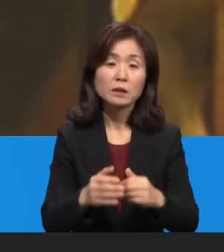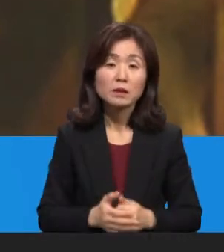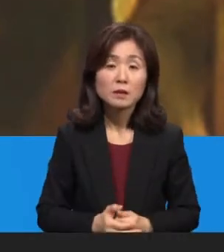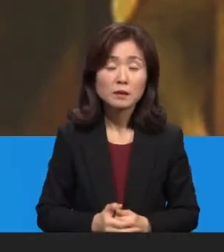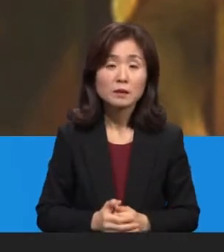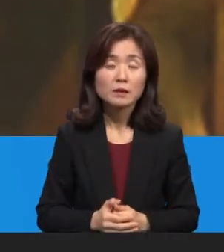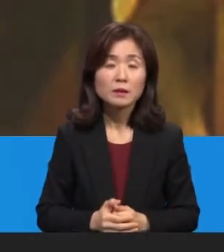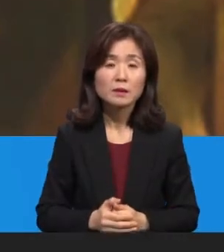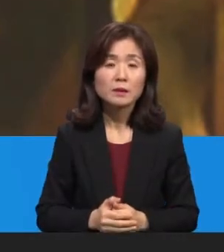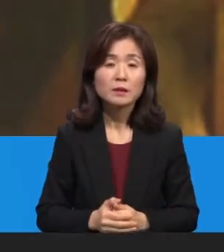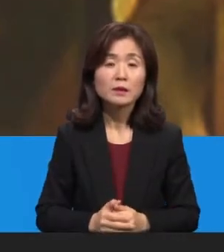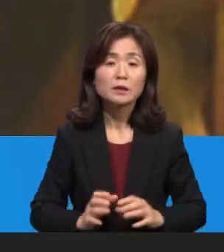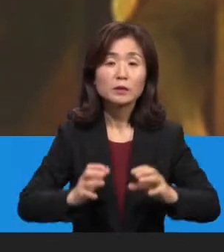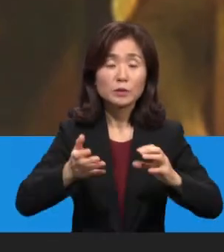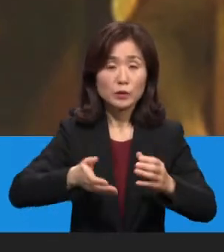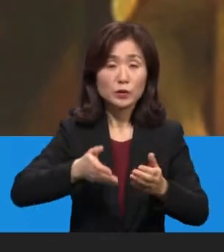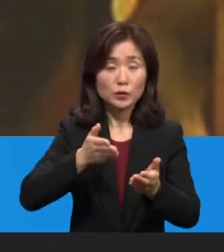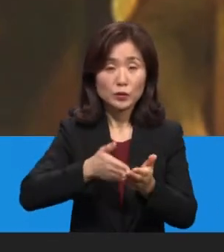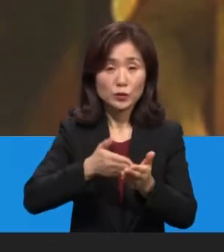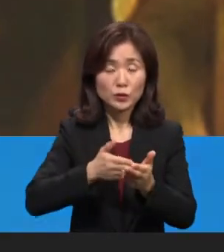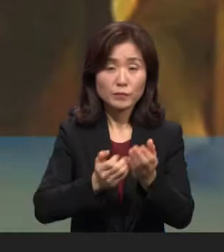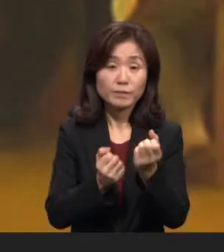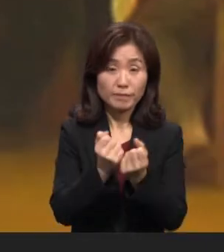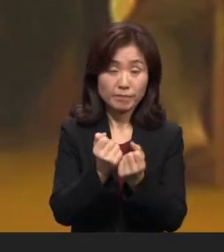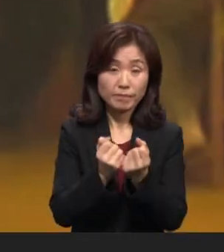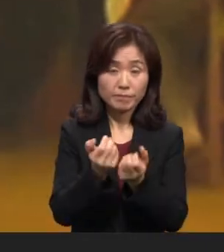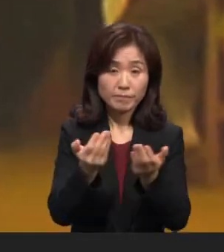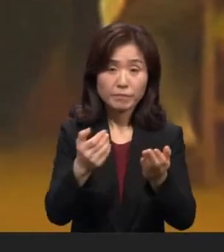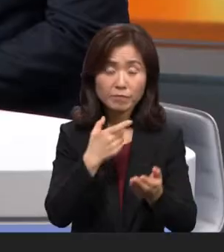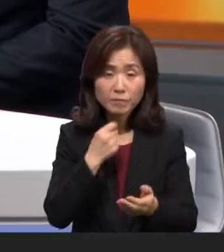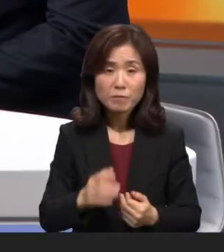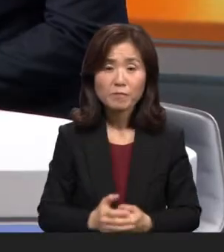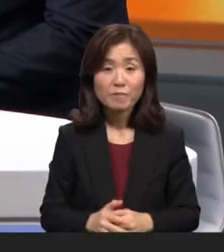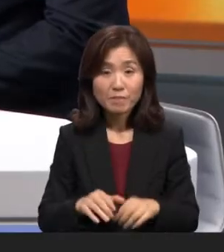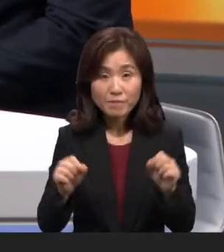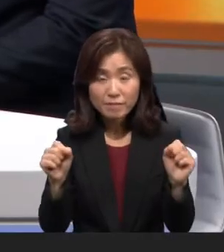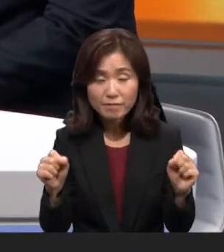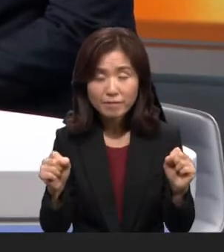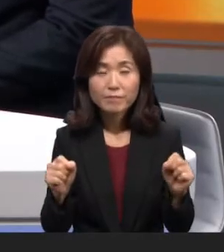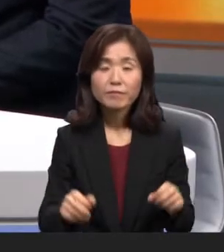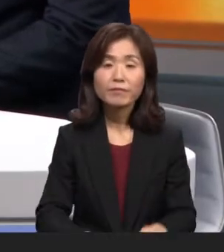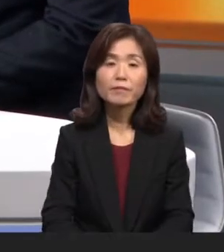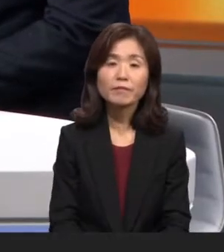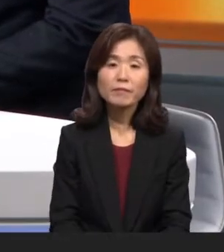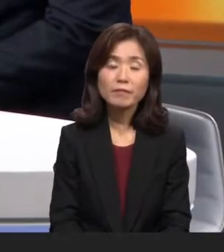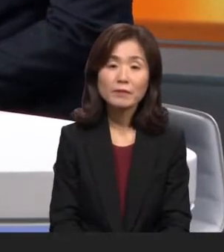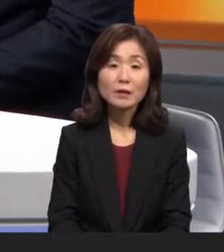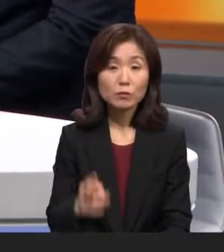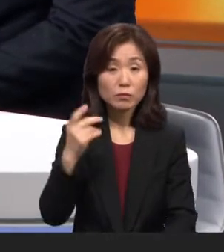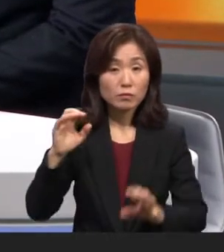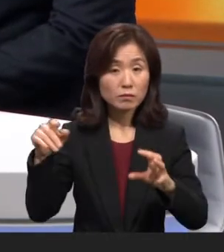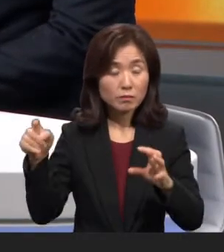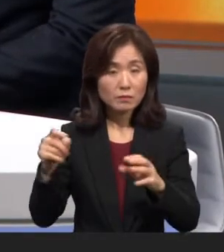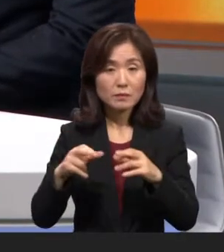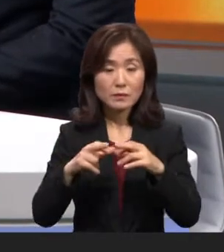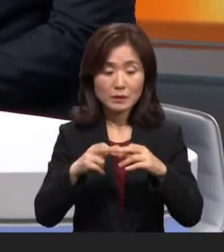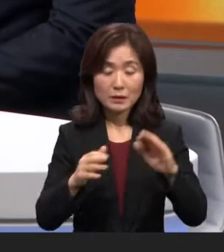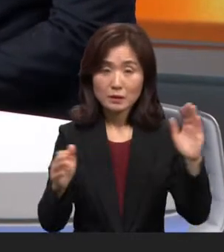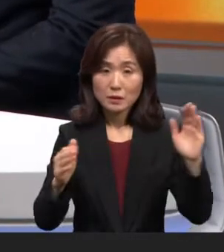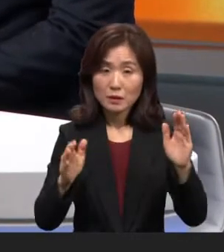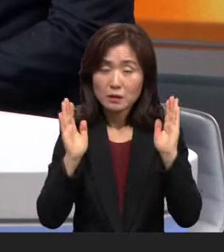자세한 얘기는 글로벌 뉴스 브리핑 에서 알아보겠습니다 금장 기자 어려우시죠 4 미국에선 장애학생들이